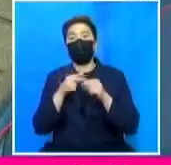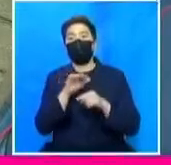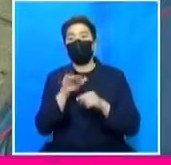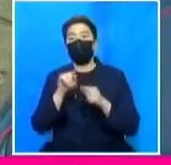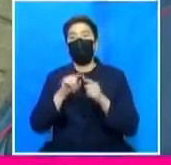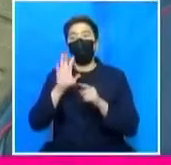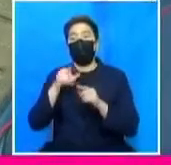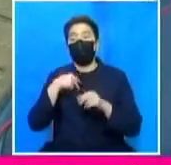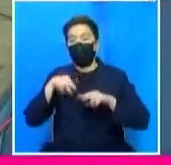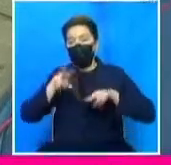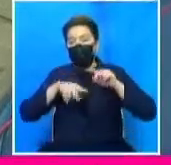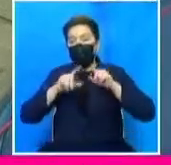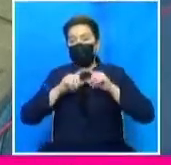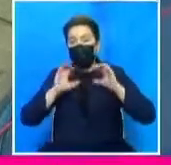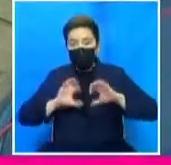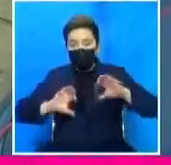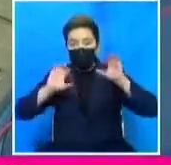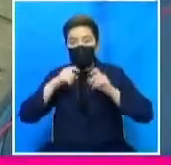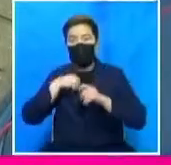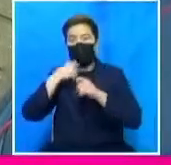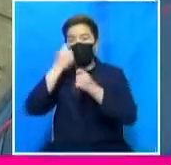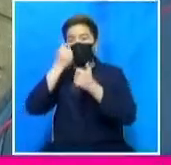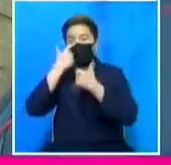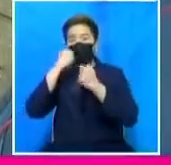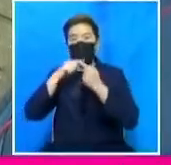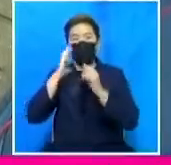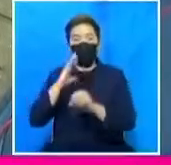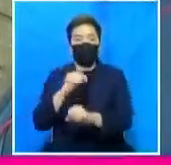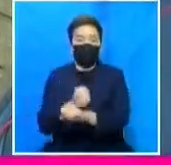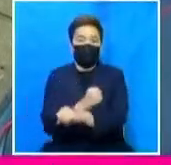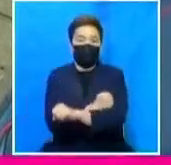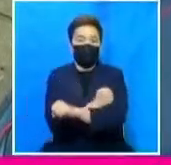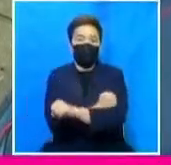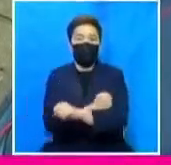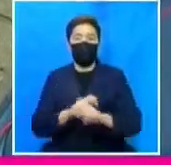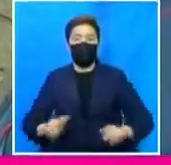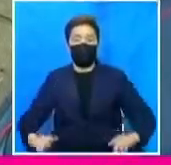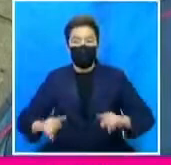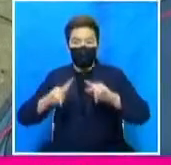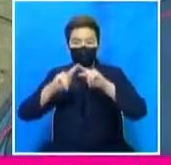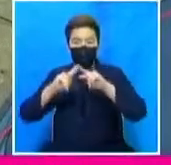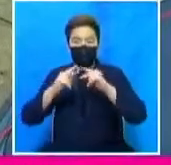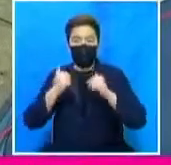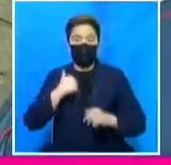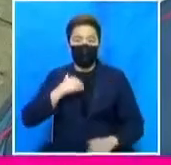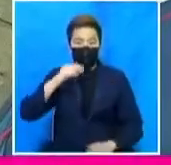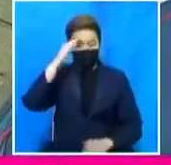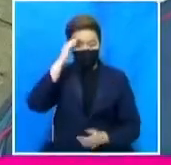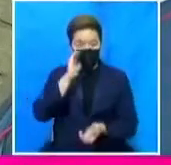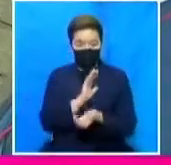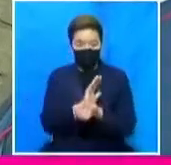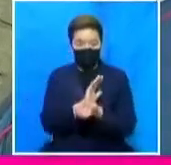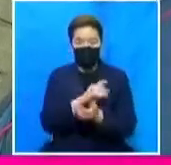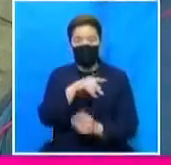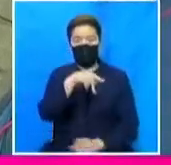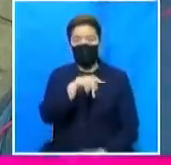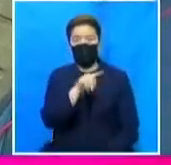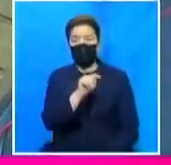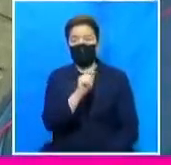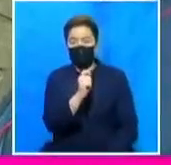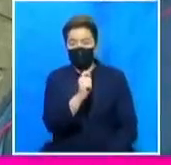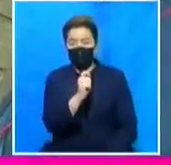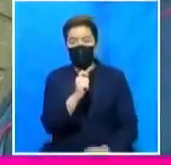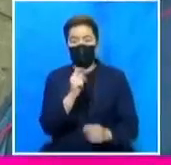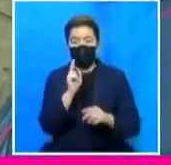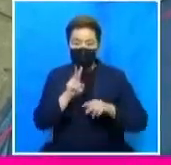นต์ผู้ตรวจราชการกรมสวัสดิการและคุ้มครองแรงงานกระทรวงแรงงานพันตำรวจเอกกฤษดางจิตตรีพล